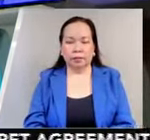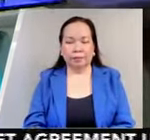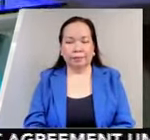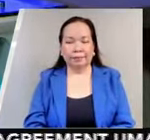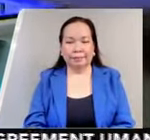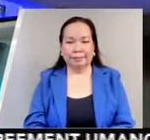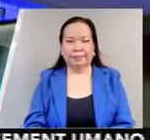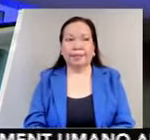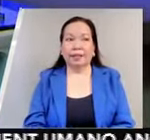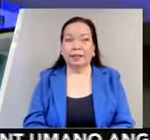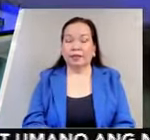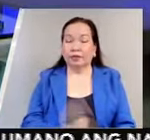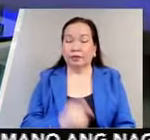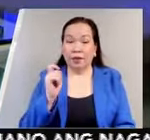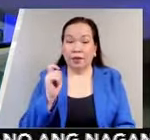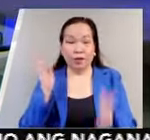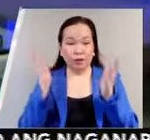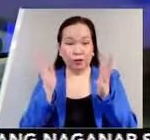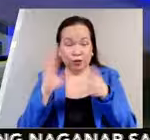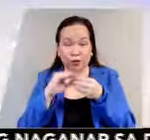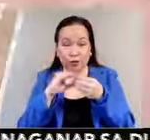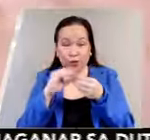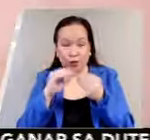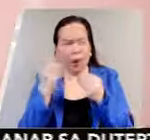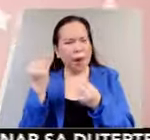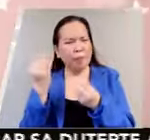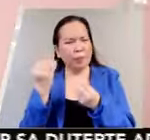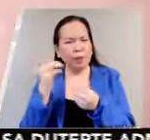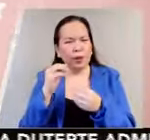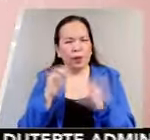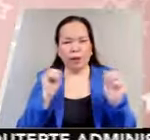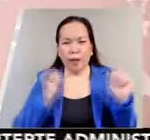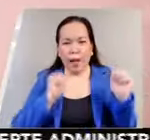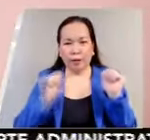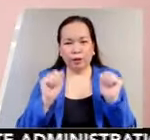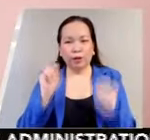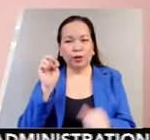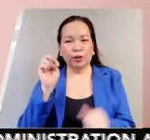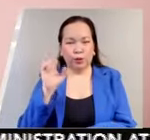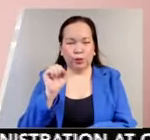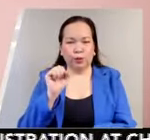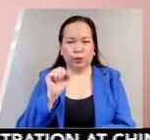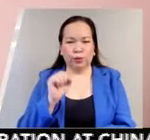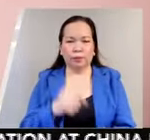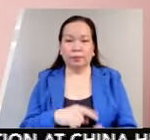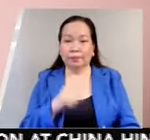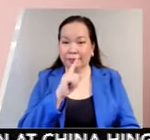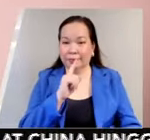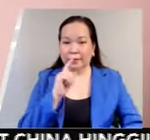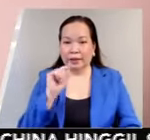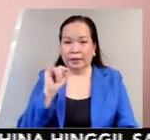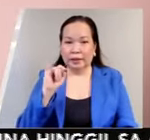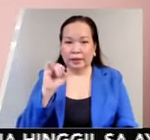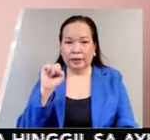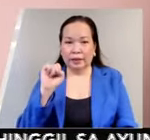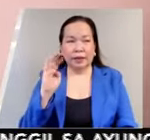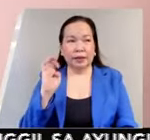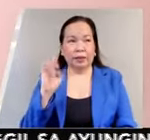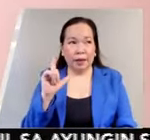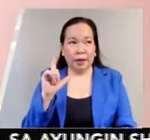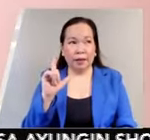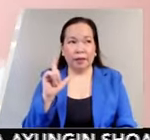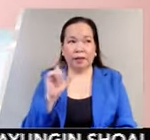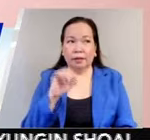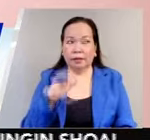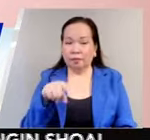Mabilis na chikahan tayo para updated sa showbiz happenings. Picture ni Isabel Ortega na may pagkaglam hinangaan ng ilang